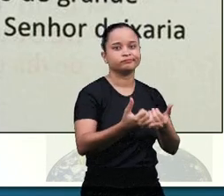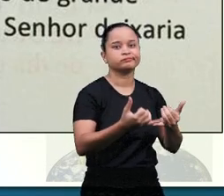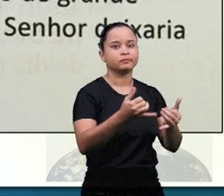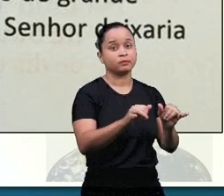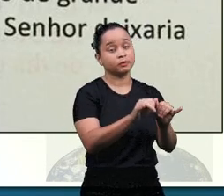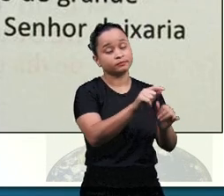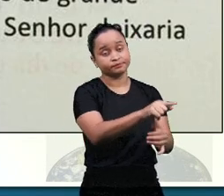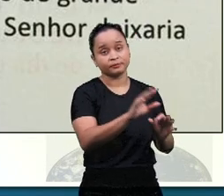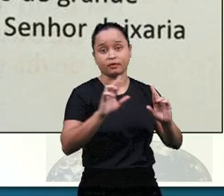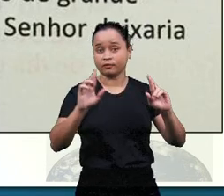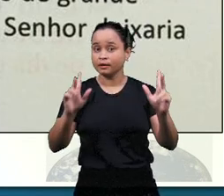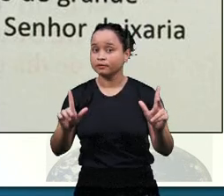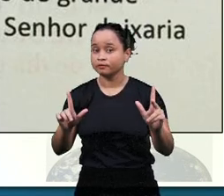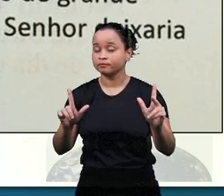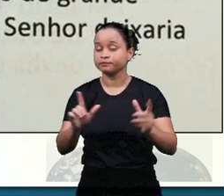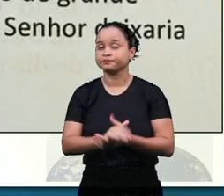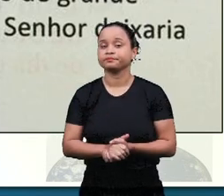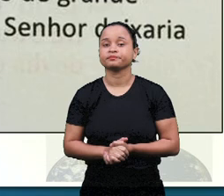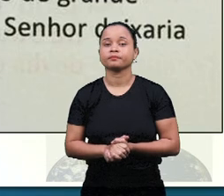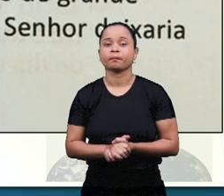texte. 1 Samuel,